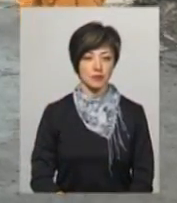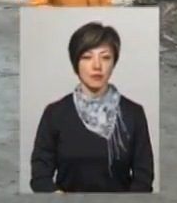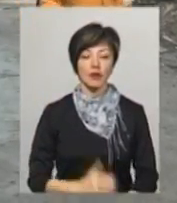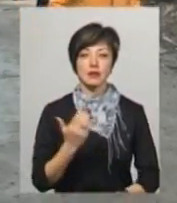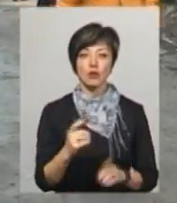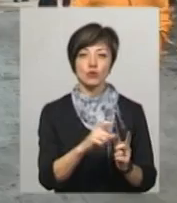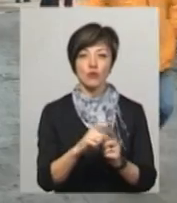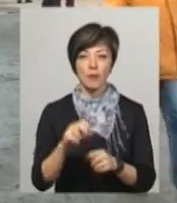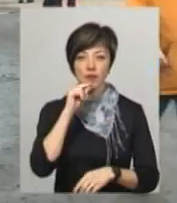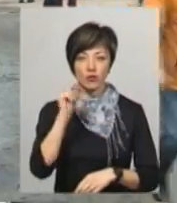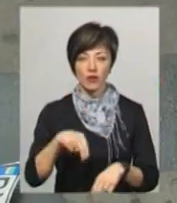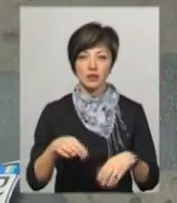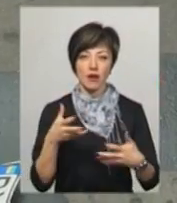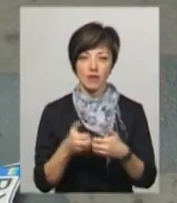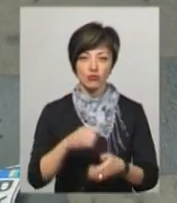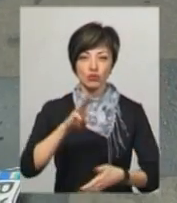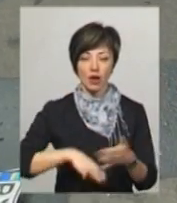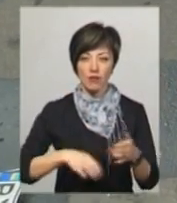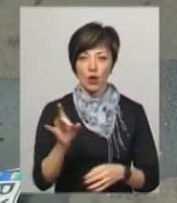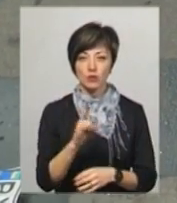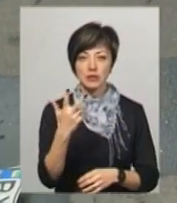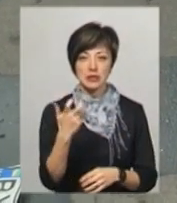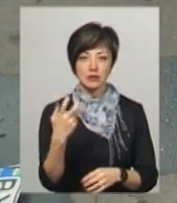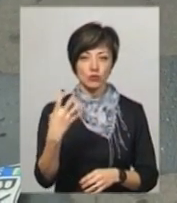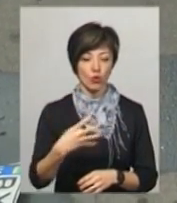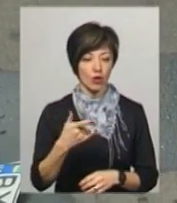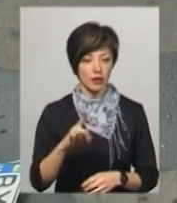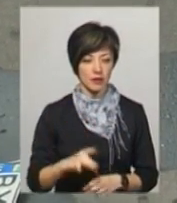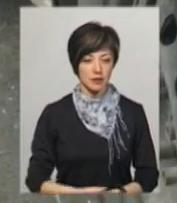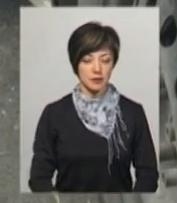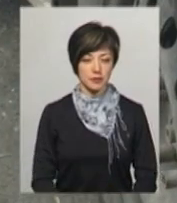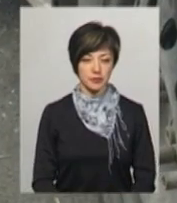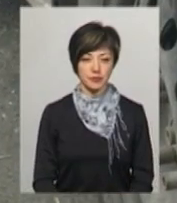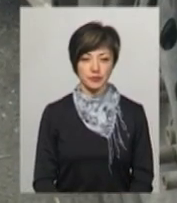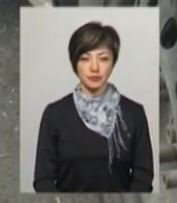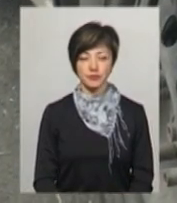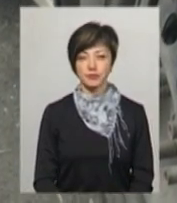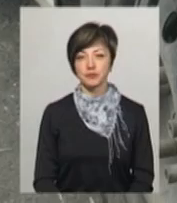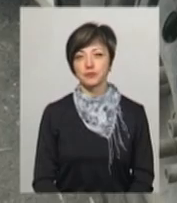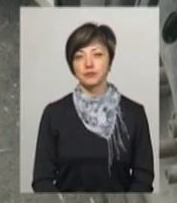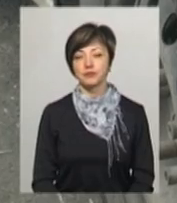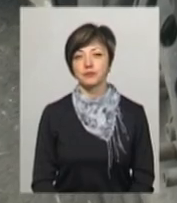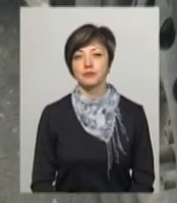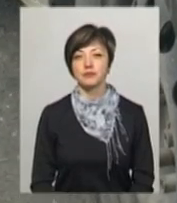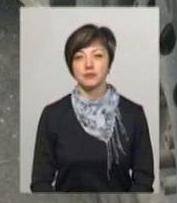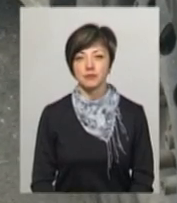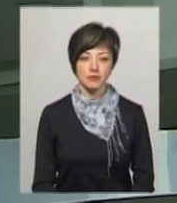його словами, винуватцю ДТП загрожує штраф у розмірі 340 гривень. Леся Боровець, Юрій Чорний. Новини Поділля